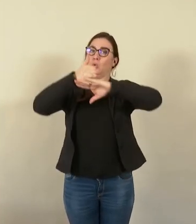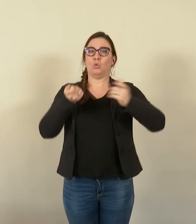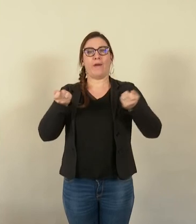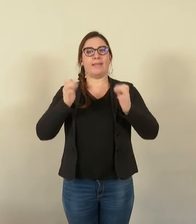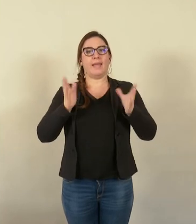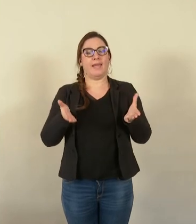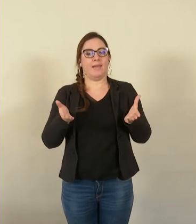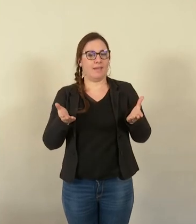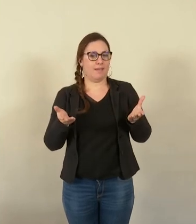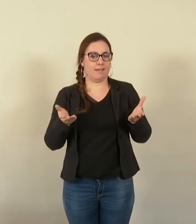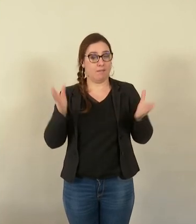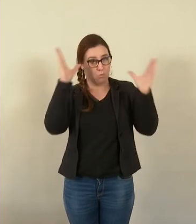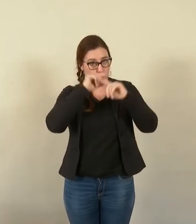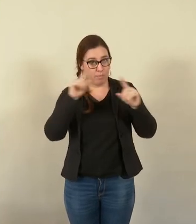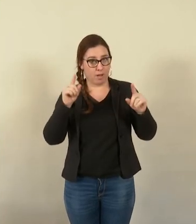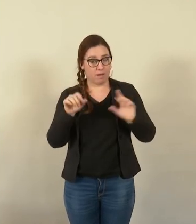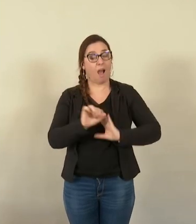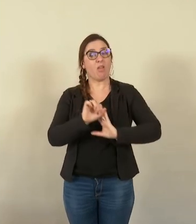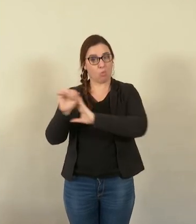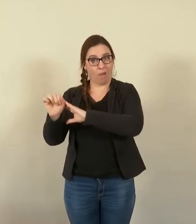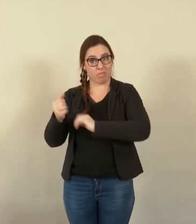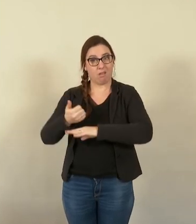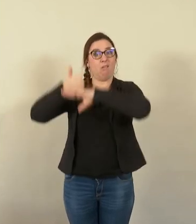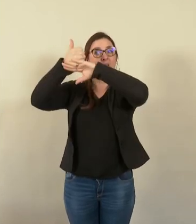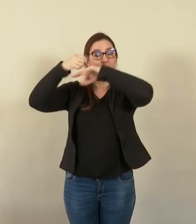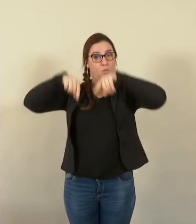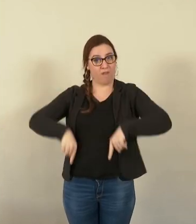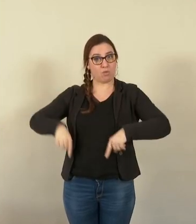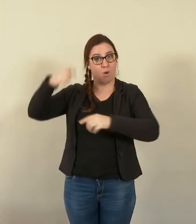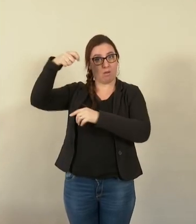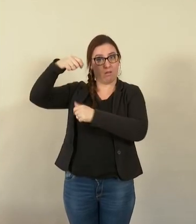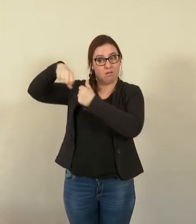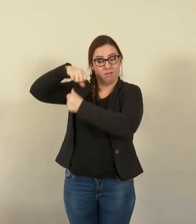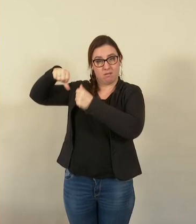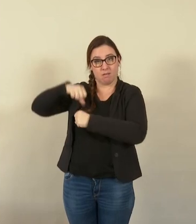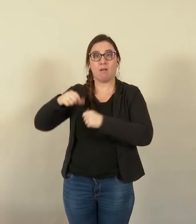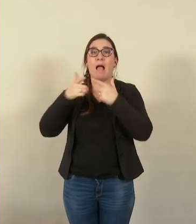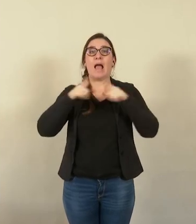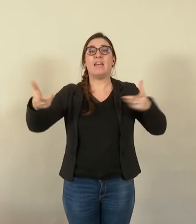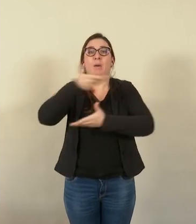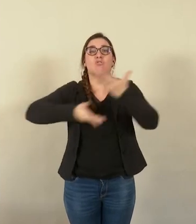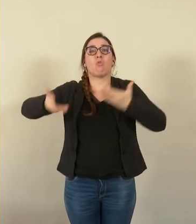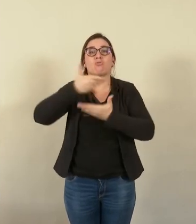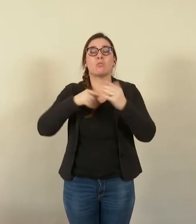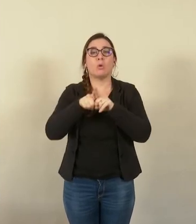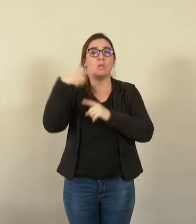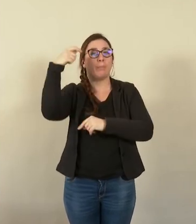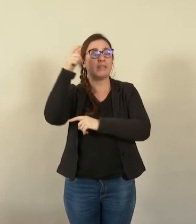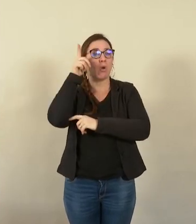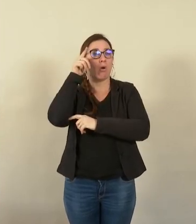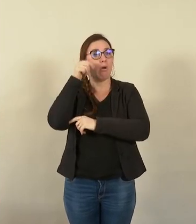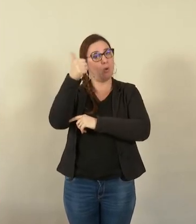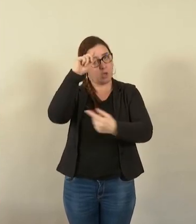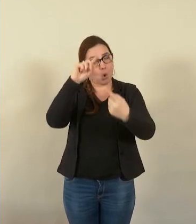rappelle c'est sous les gouvernements de droite notamment qui ont été mis en place les traités de libre échange et que le Président de la République s'était fixé comme